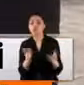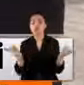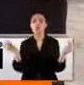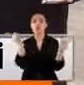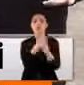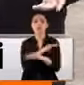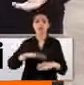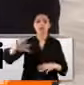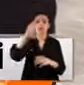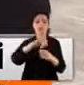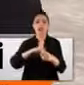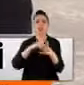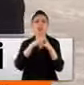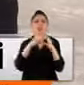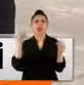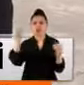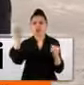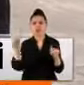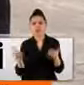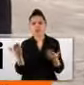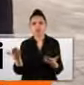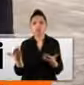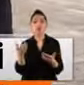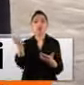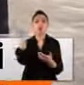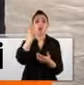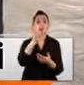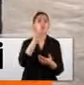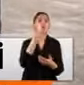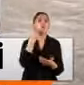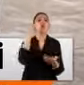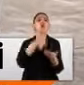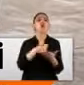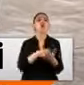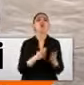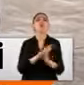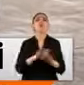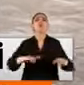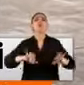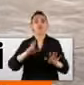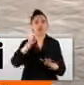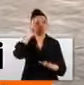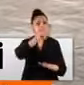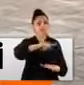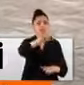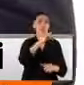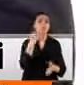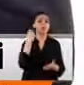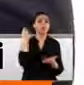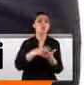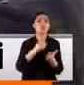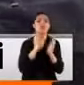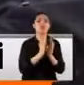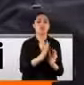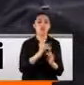tüm gayrimenkullerini de kaybettiler ancak bir türlü o borçları bitiremediler. Hala tefecilere borçları var.